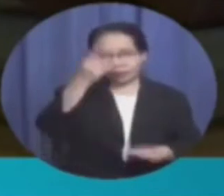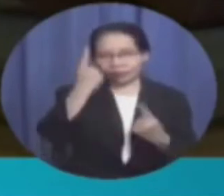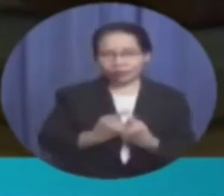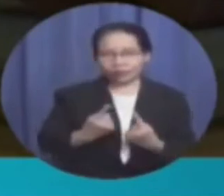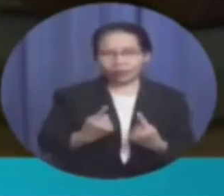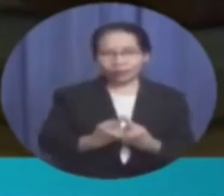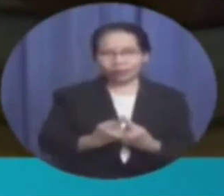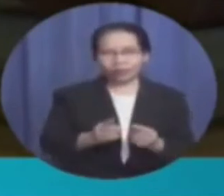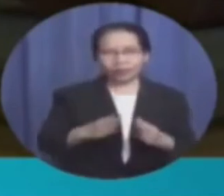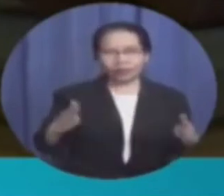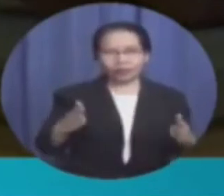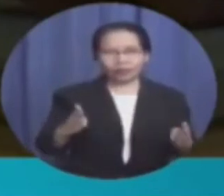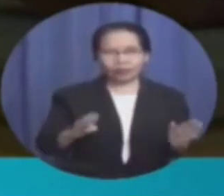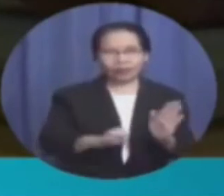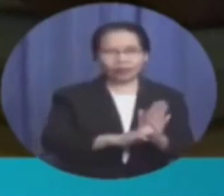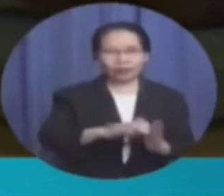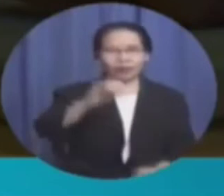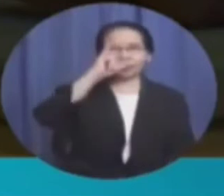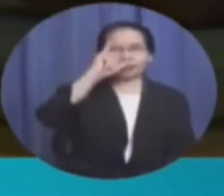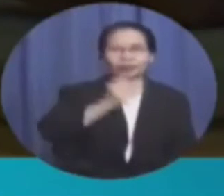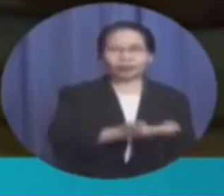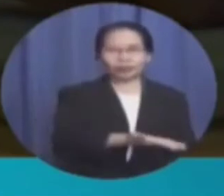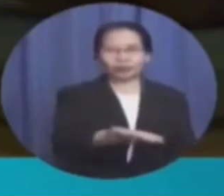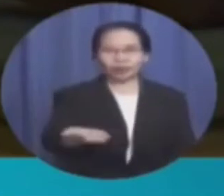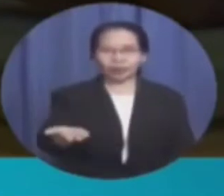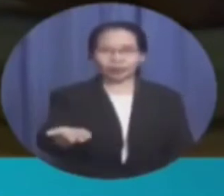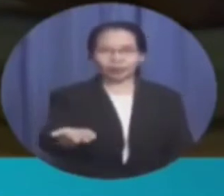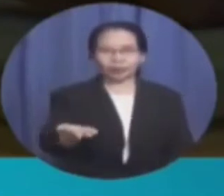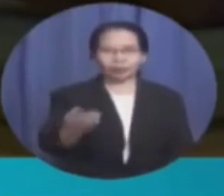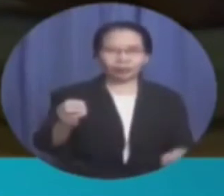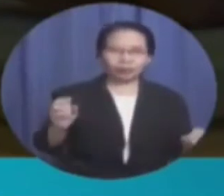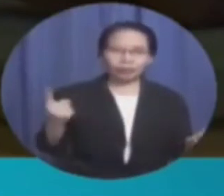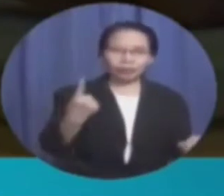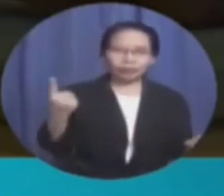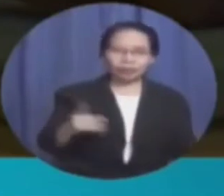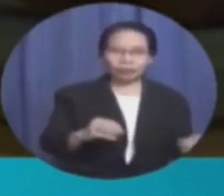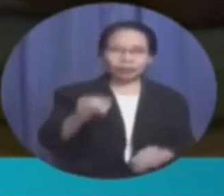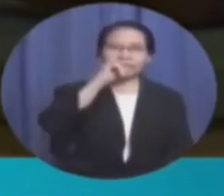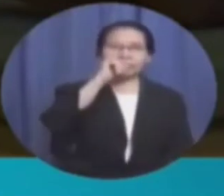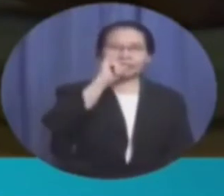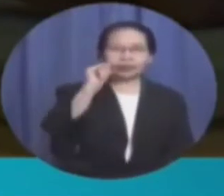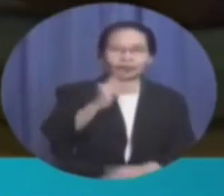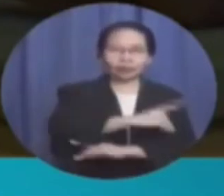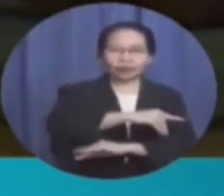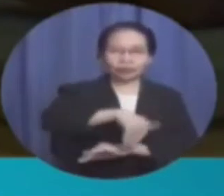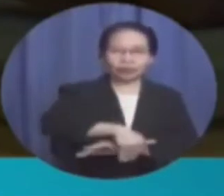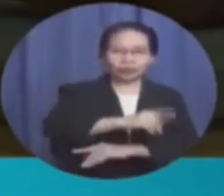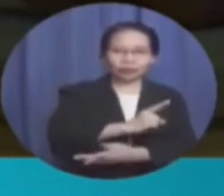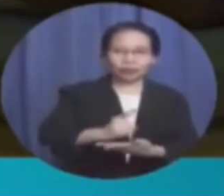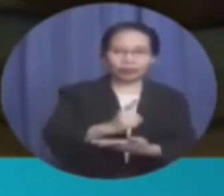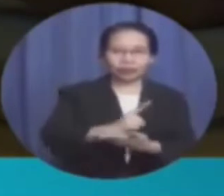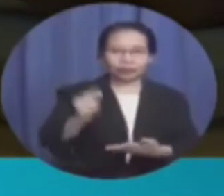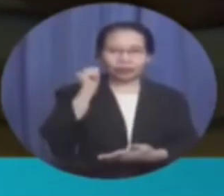kasalanan, kapatid, lumalaki. Halimbawa, lasenggo ka, no? Eh, wala ka lang ginawa kundi maglaseng araw at gabi,